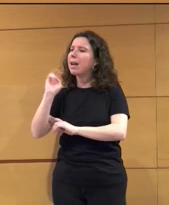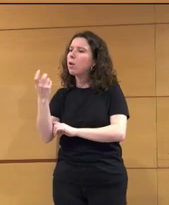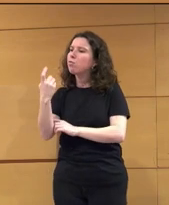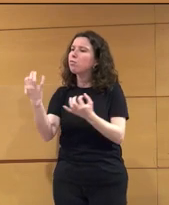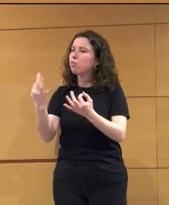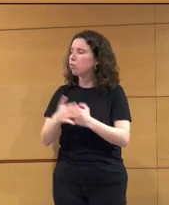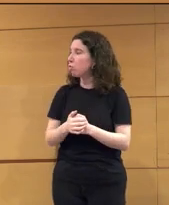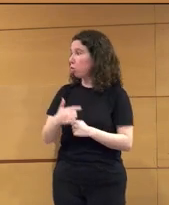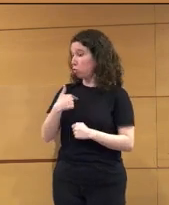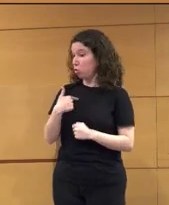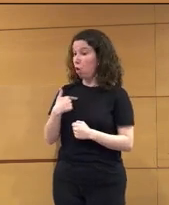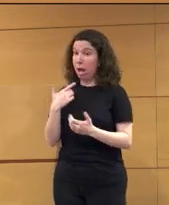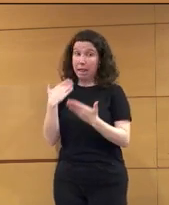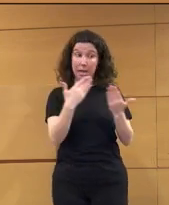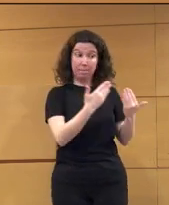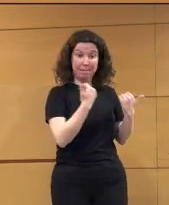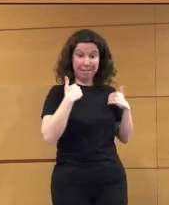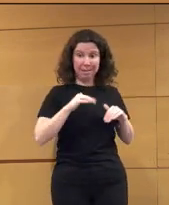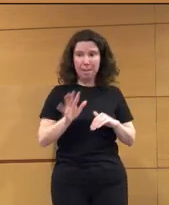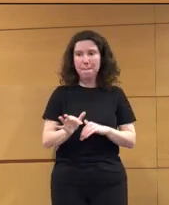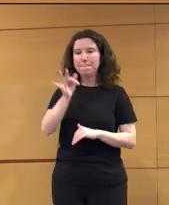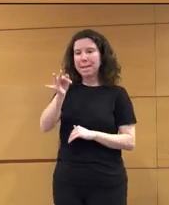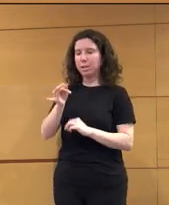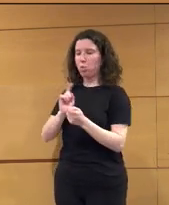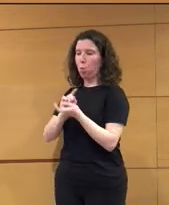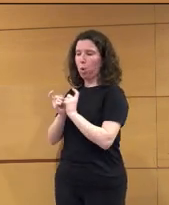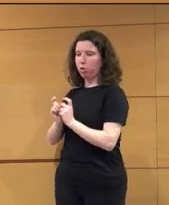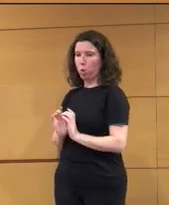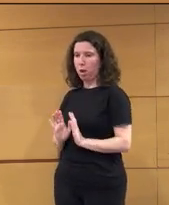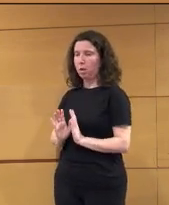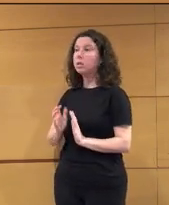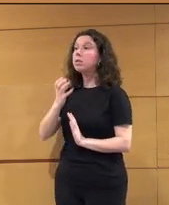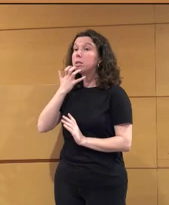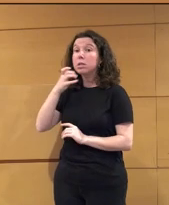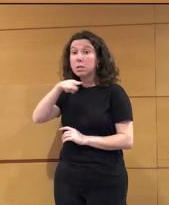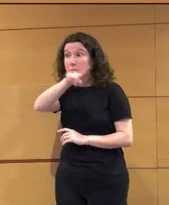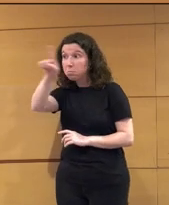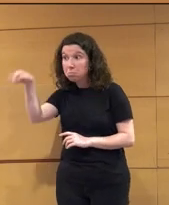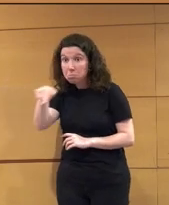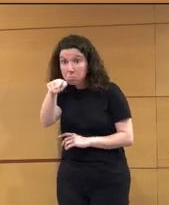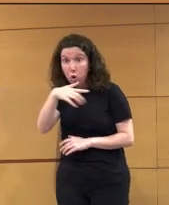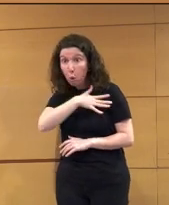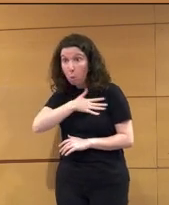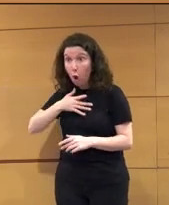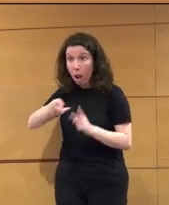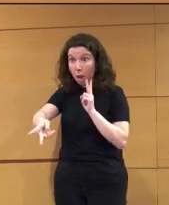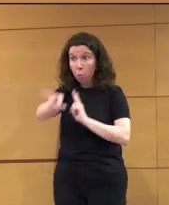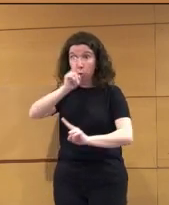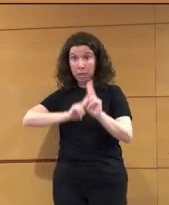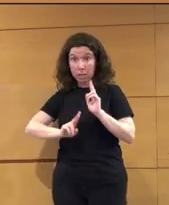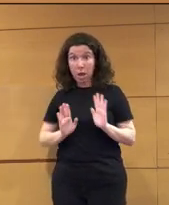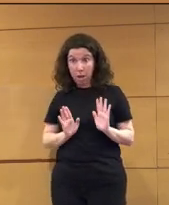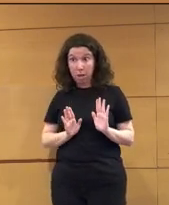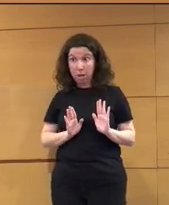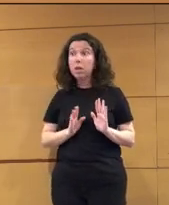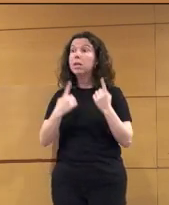Jo estic fent entrevistes, però a més tinc un qüestionari. Llavors, si algú de vosaltres em vol contestar quines